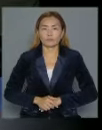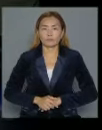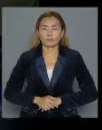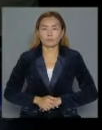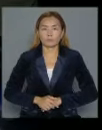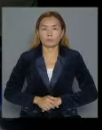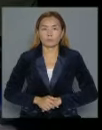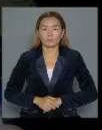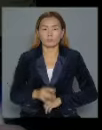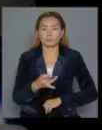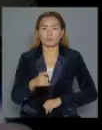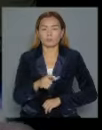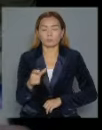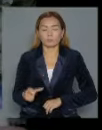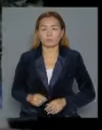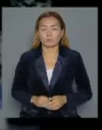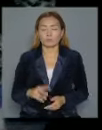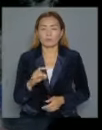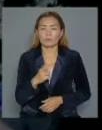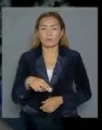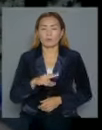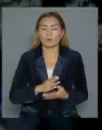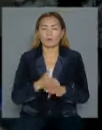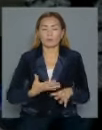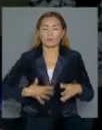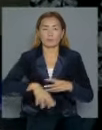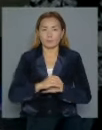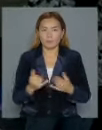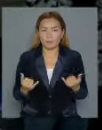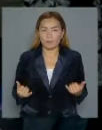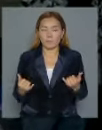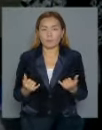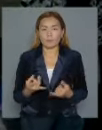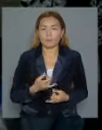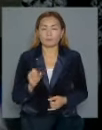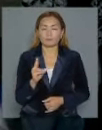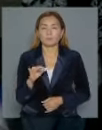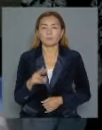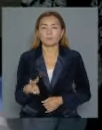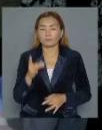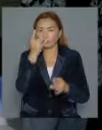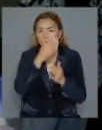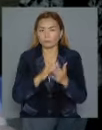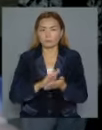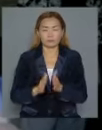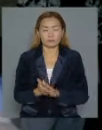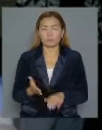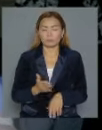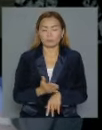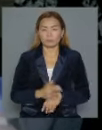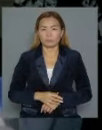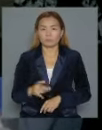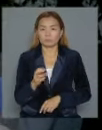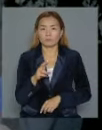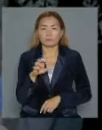махамбеттіктер, аудан тұрғындары және Махамбет ауданының қонақтары, бүгінгі мына аудан әкімі мен мәдениет үйінің ұйымдастыруымен